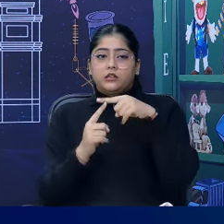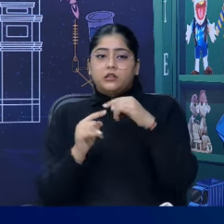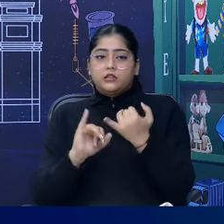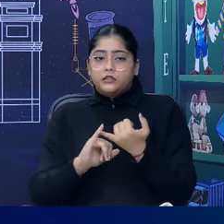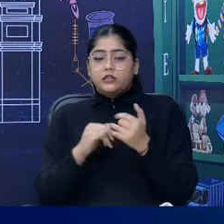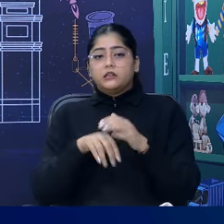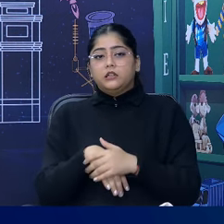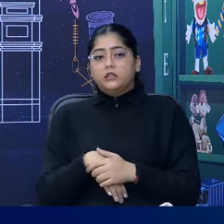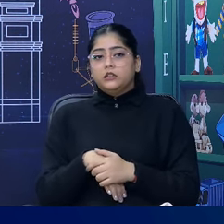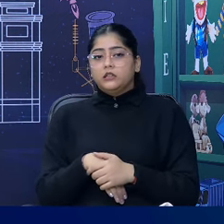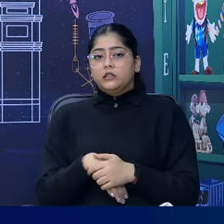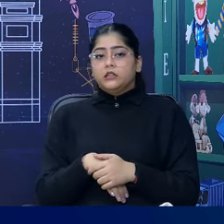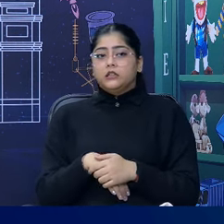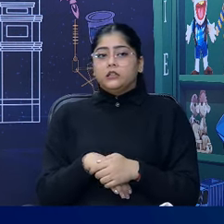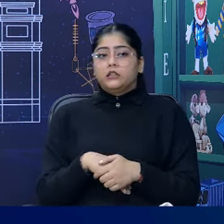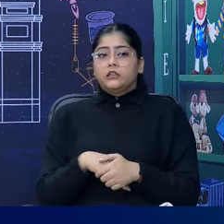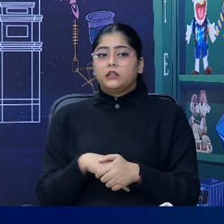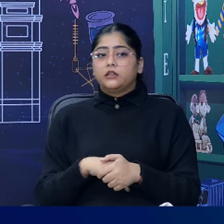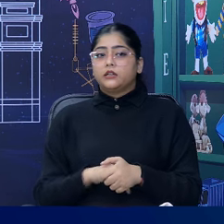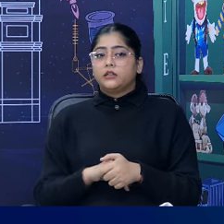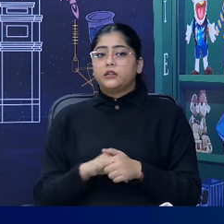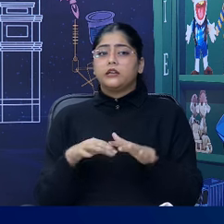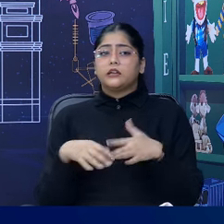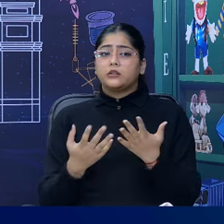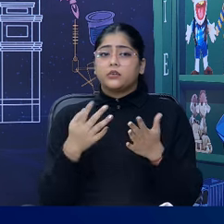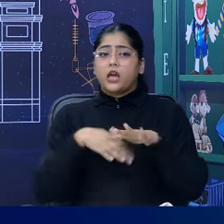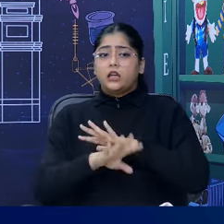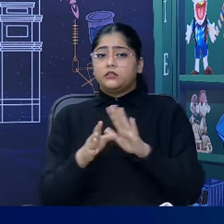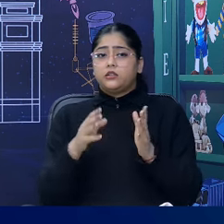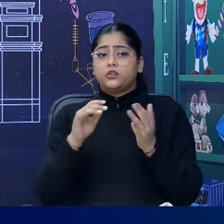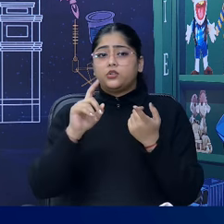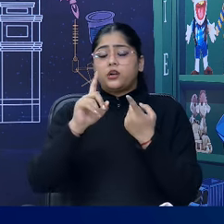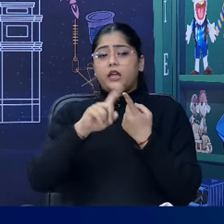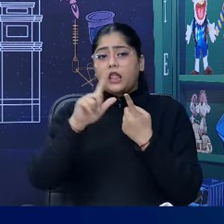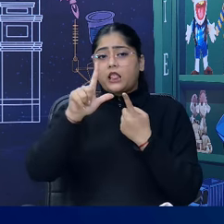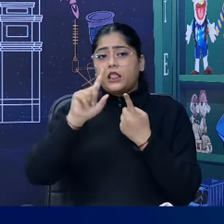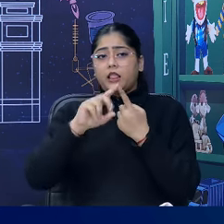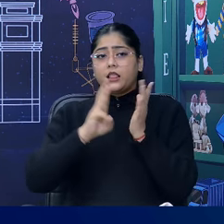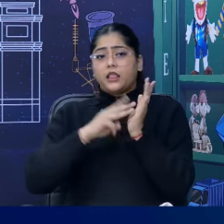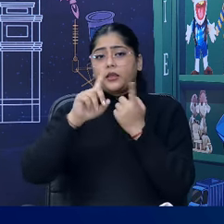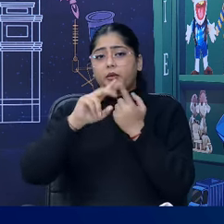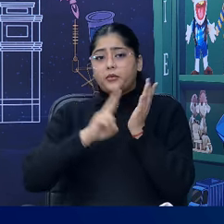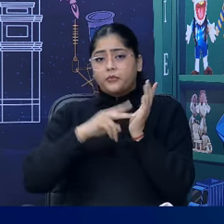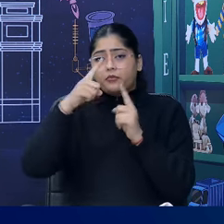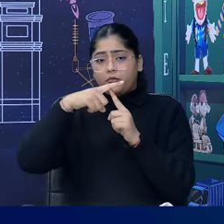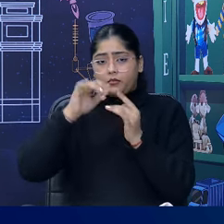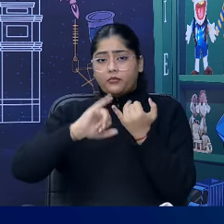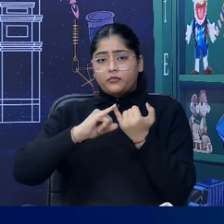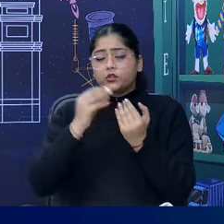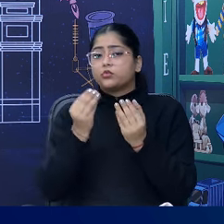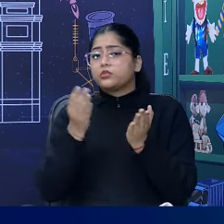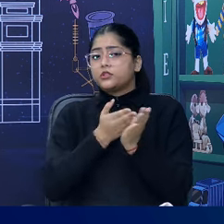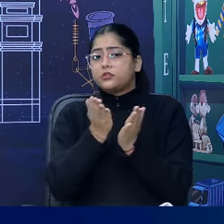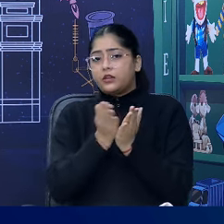depicted in either roster form or in set builder form. Children, these are the ways. ये